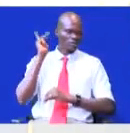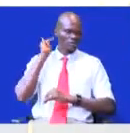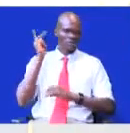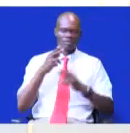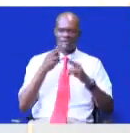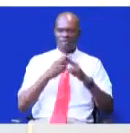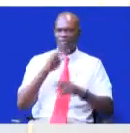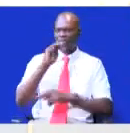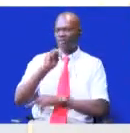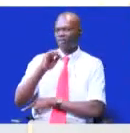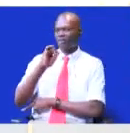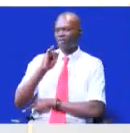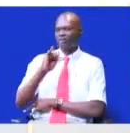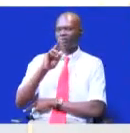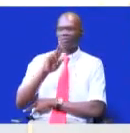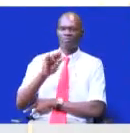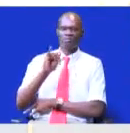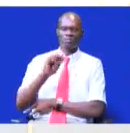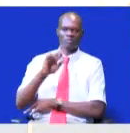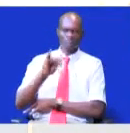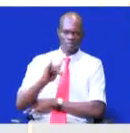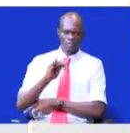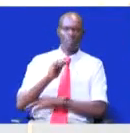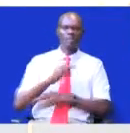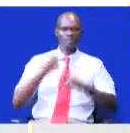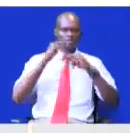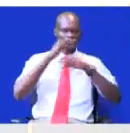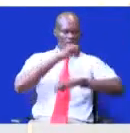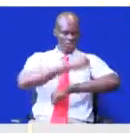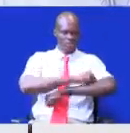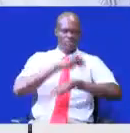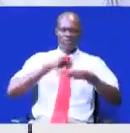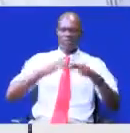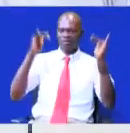miluongo ni Miriri Secondary School. Nyamira,